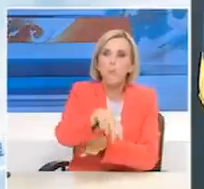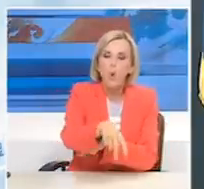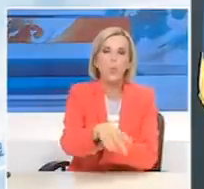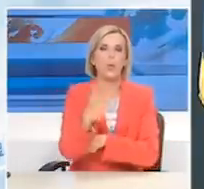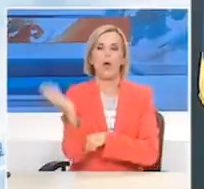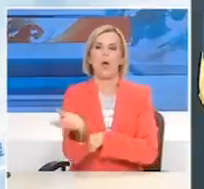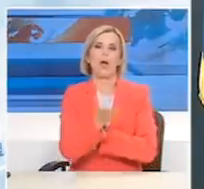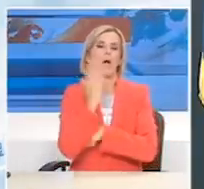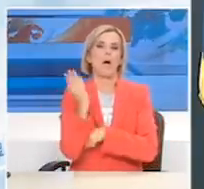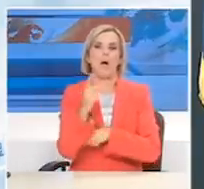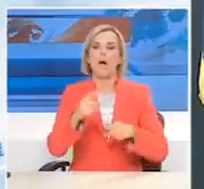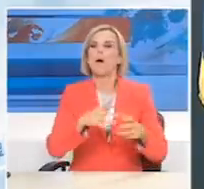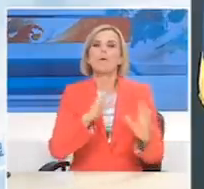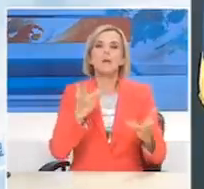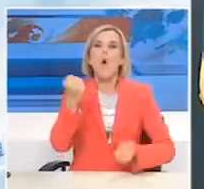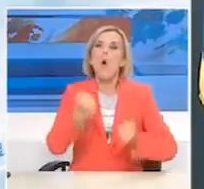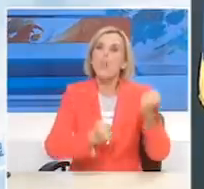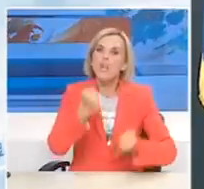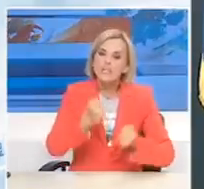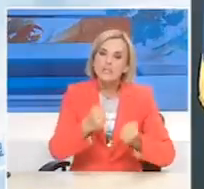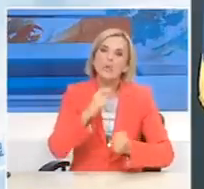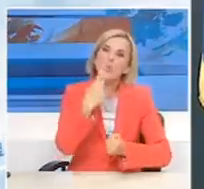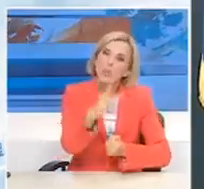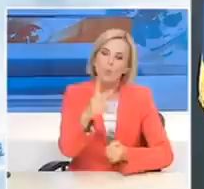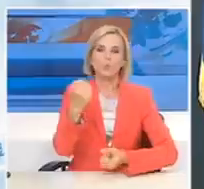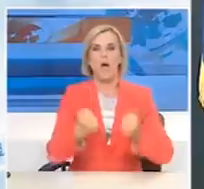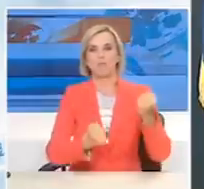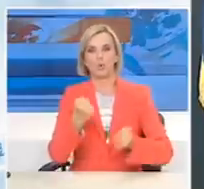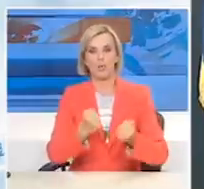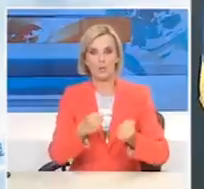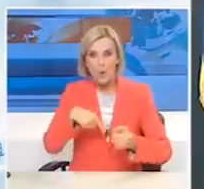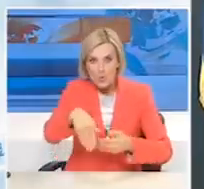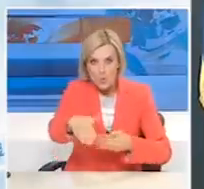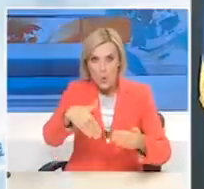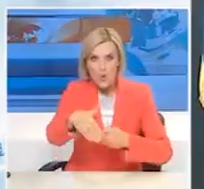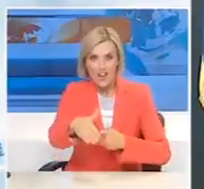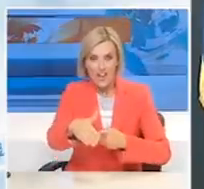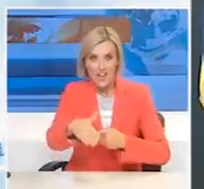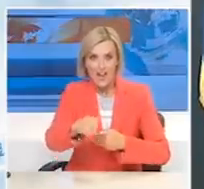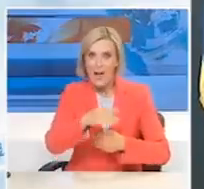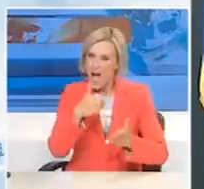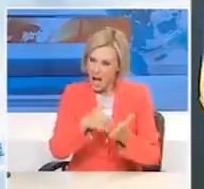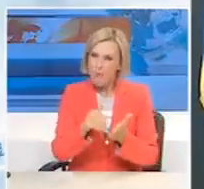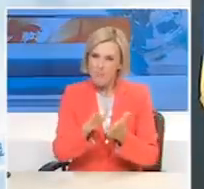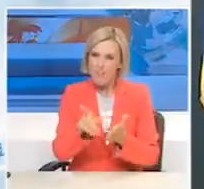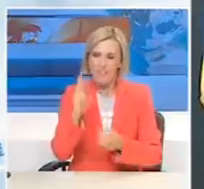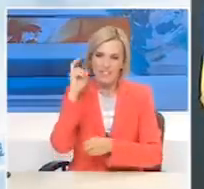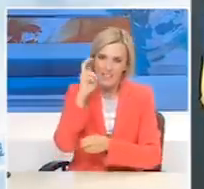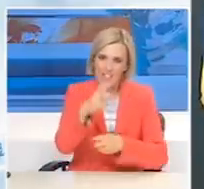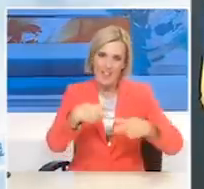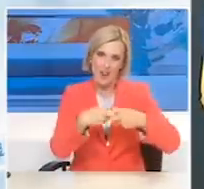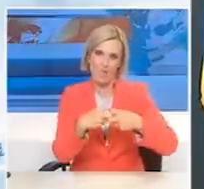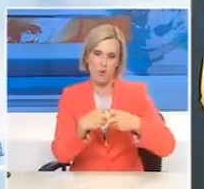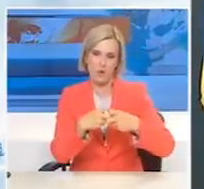λέγεται περπάτημα κάποιας απόστασης ή οδήγηση με ένα ιδιωτικό μέσο. Αυτό τον καιρό. Πάντως, τον καιρό του απογορευτικού χαιρόμουν που